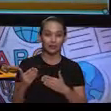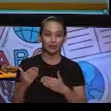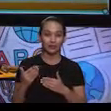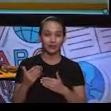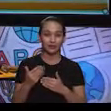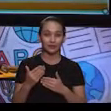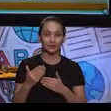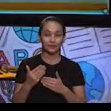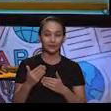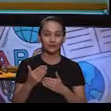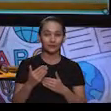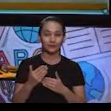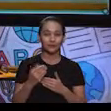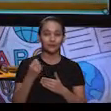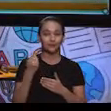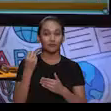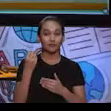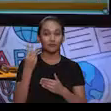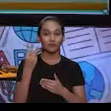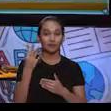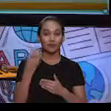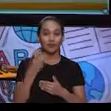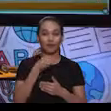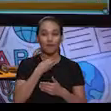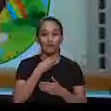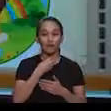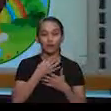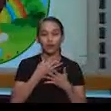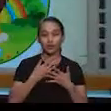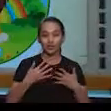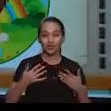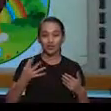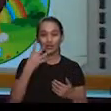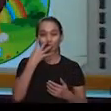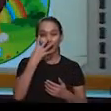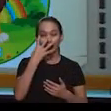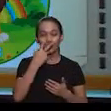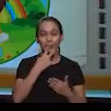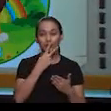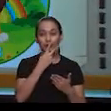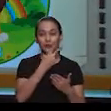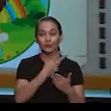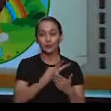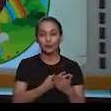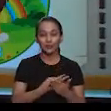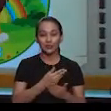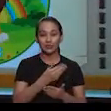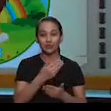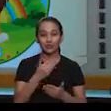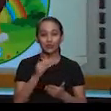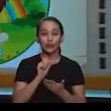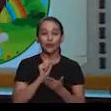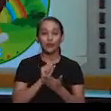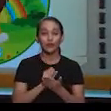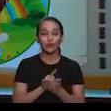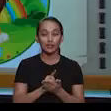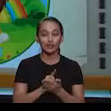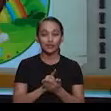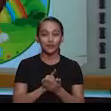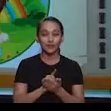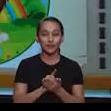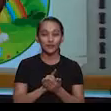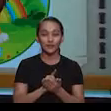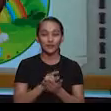sizlarga bir nechta hayvonlarni rasmini namoyish etaman. Sizning